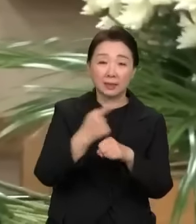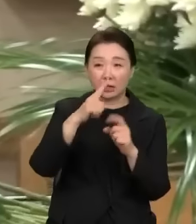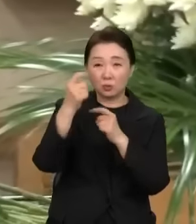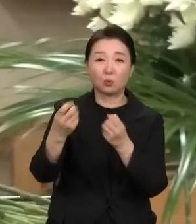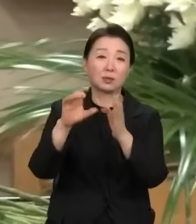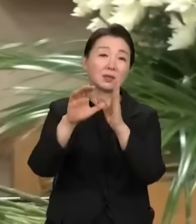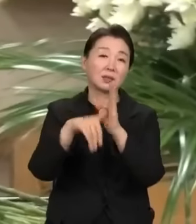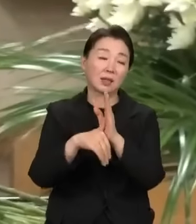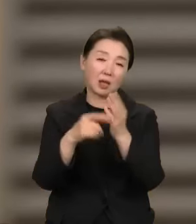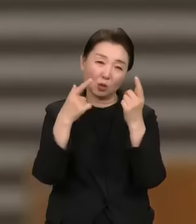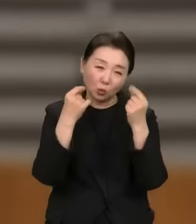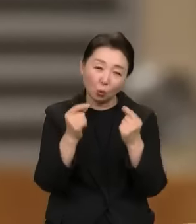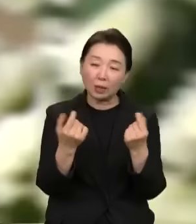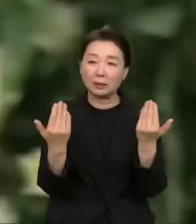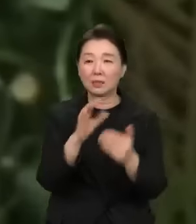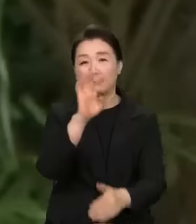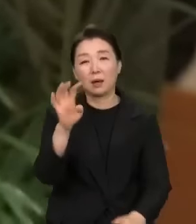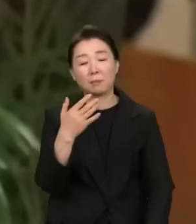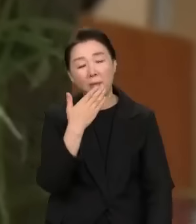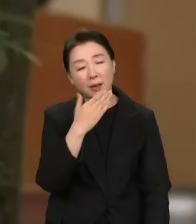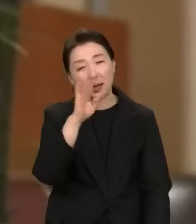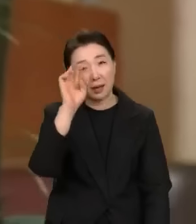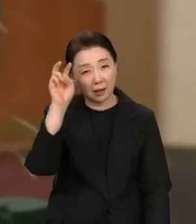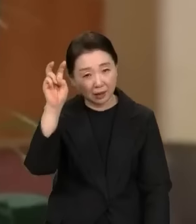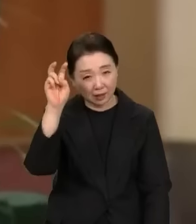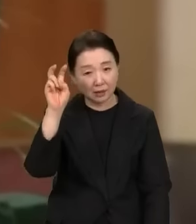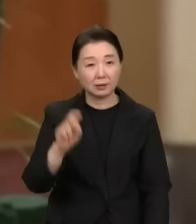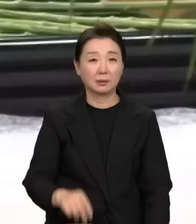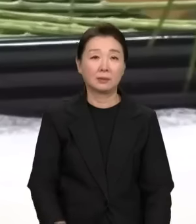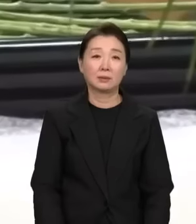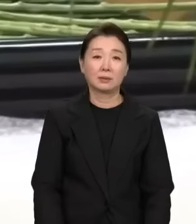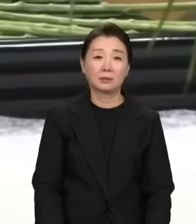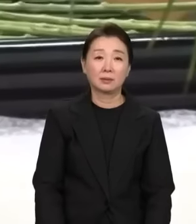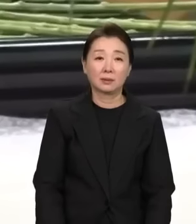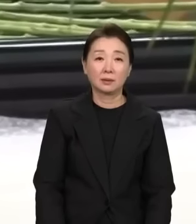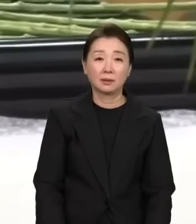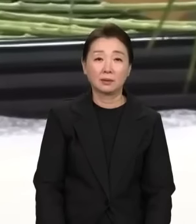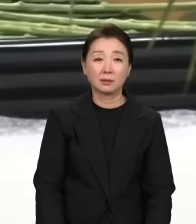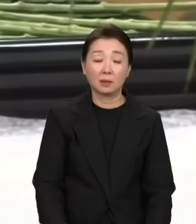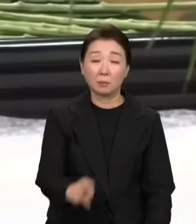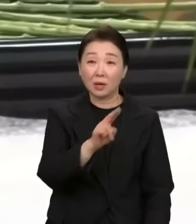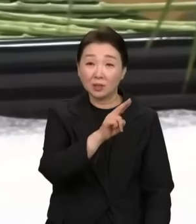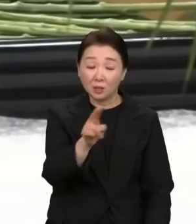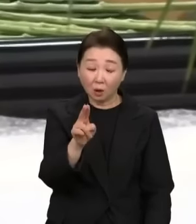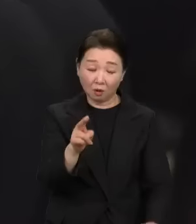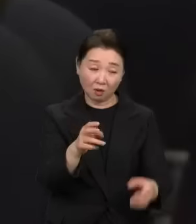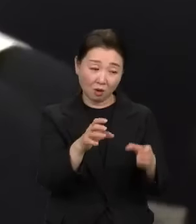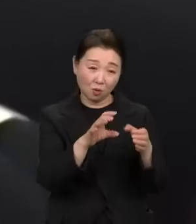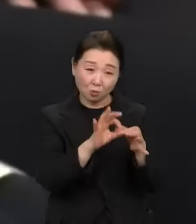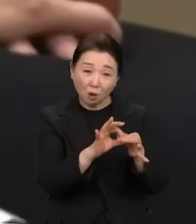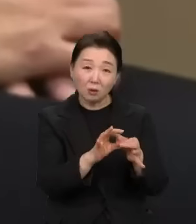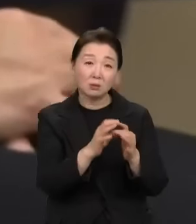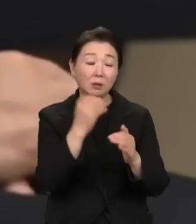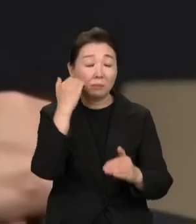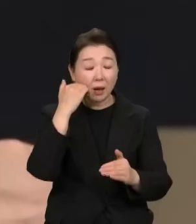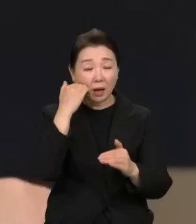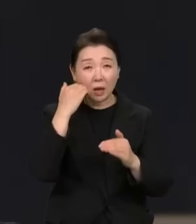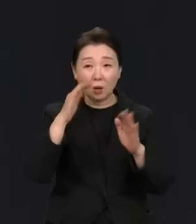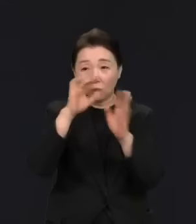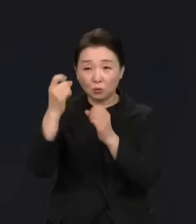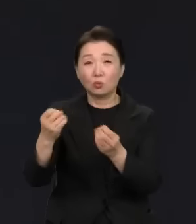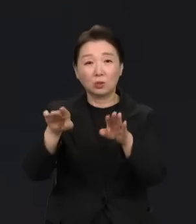추도식에서도 똑같은 일이 발생할 불씨는 남아있는 상태. 한 여권 관계자는 추도식엔 불참했는데 앞으로